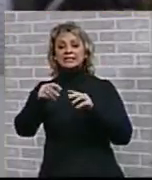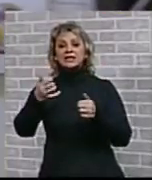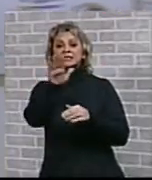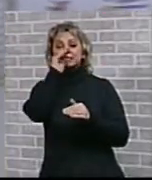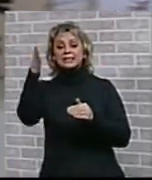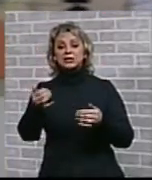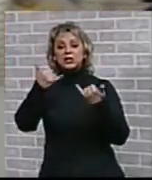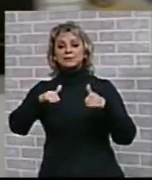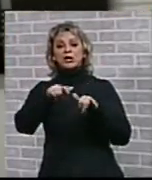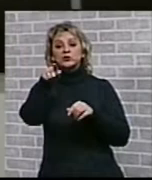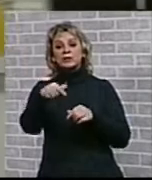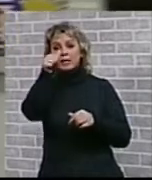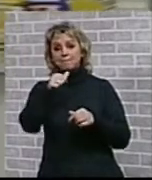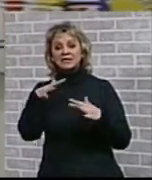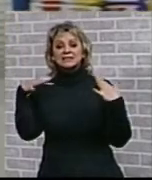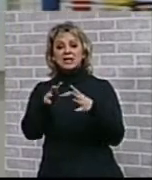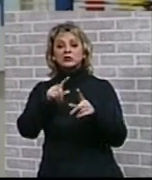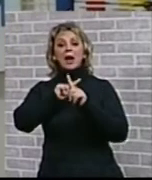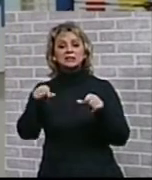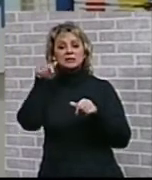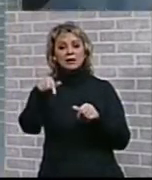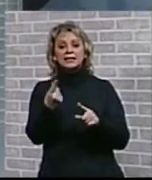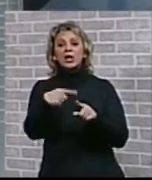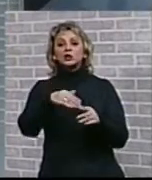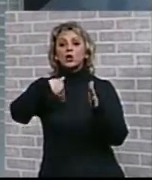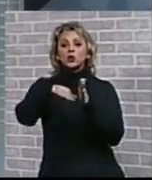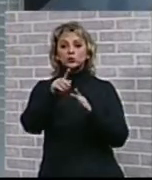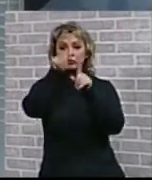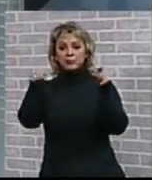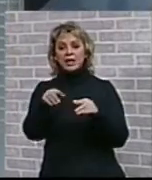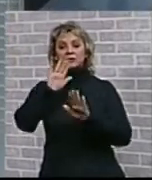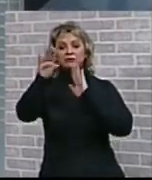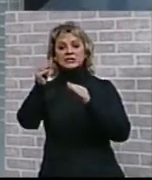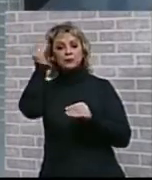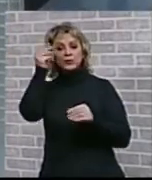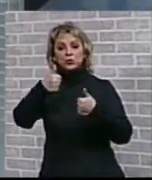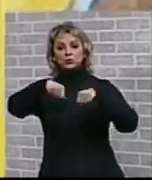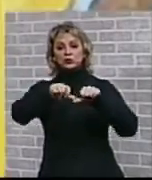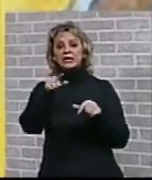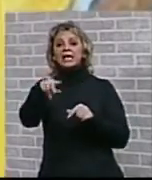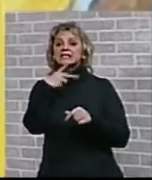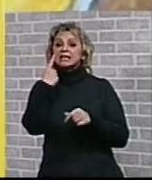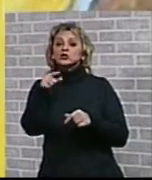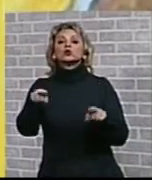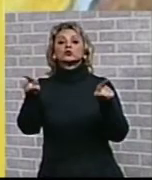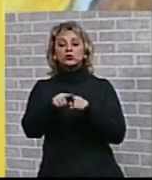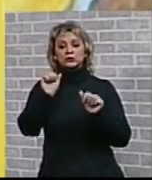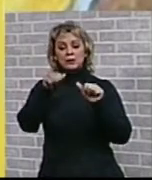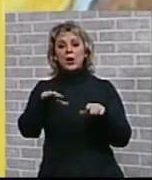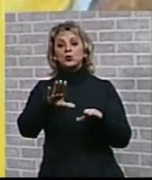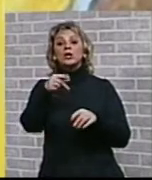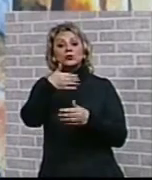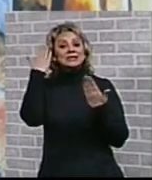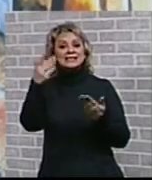современного искусства на месяц сольются с абстракцией. Это лучший плакат выставки по мнению жюри. Скажете, тоже так могу, но